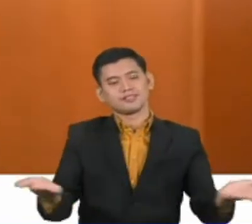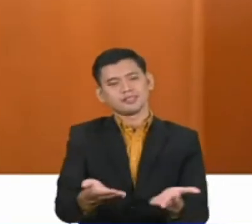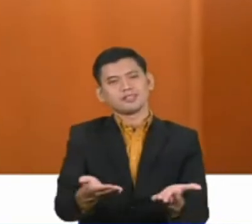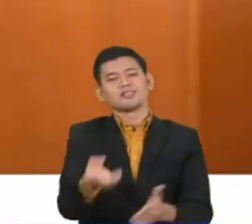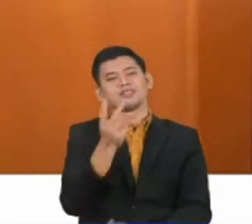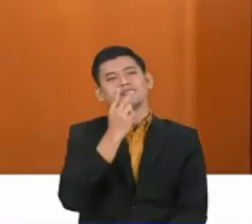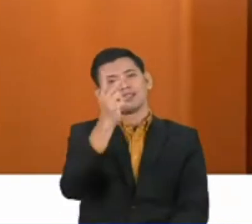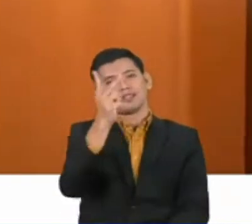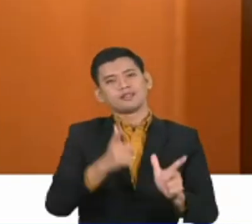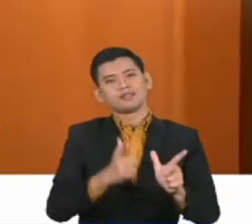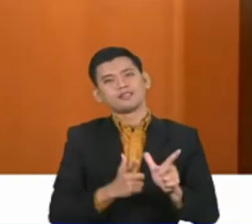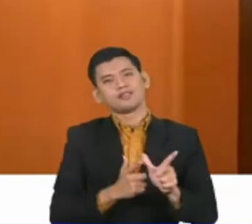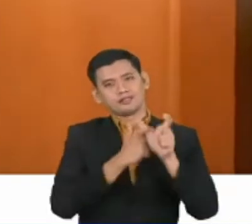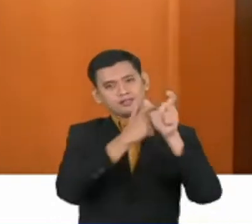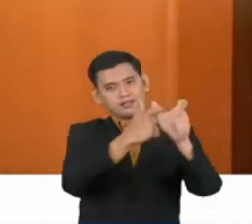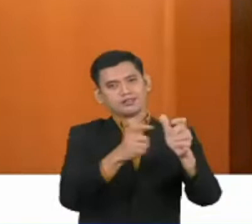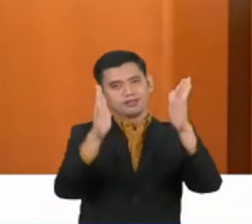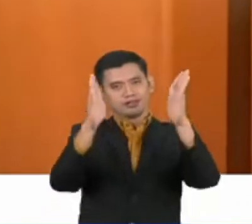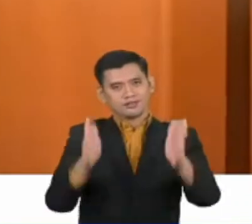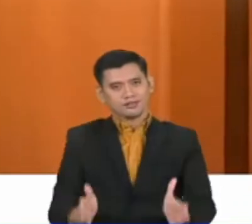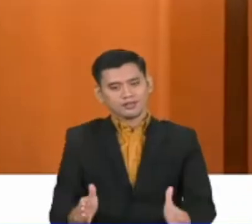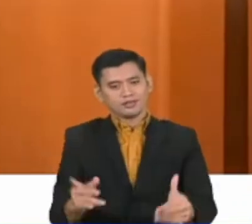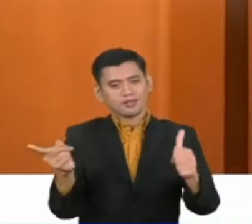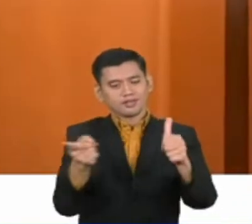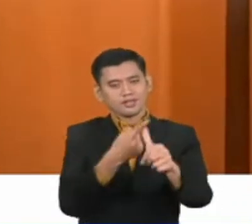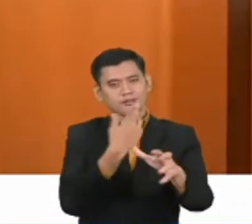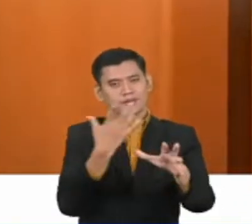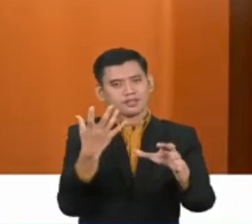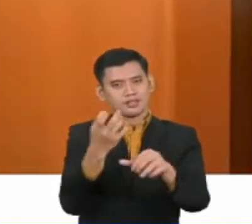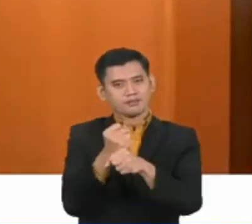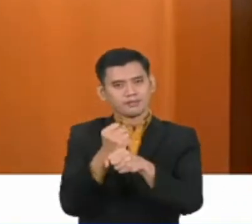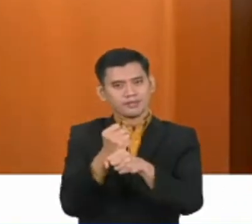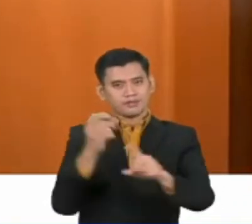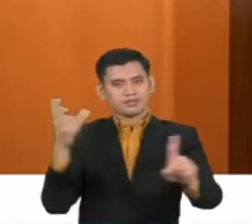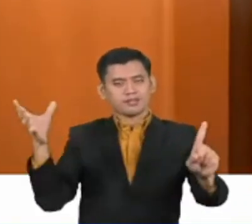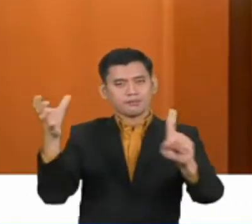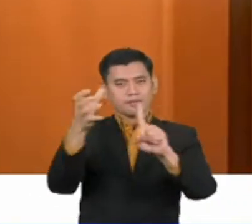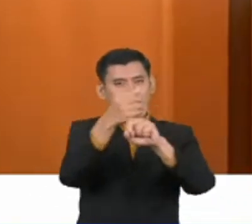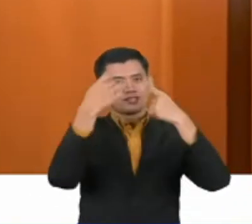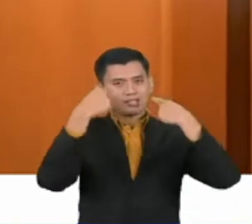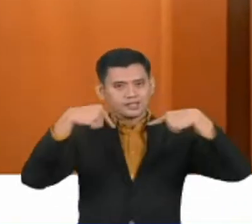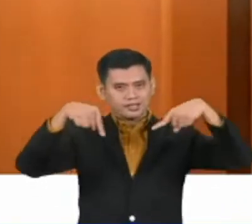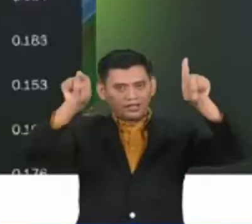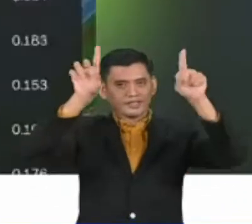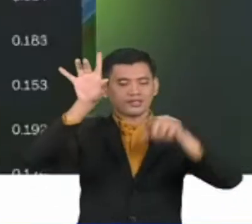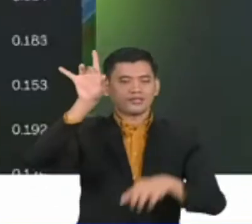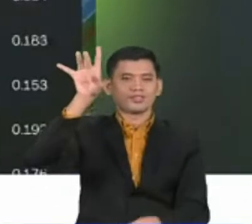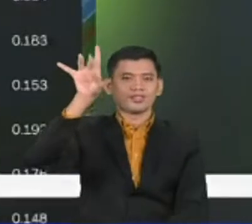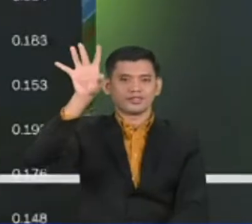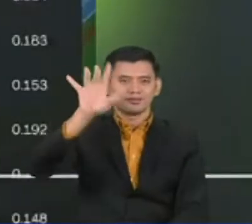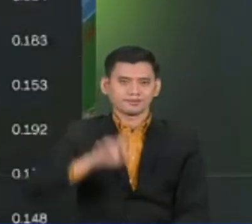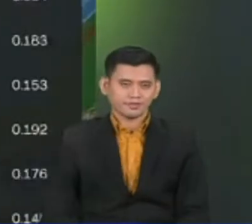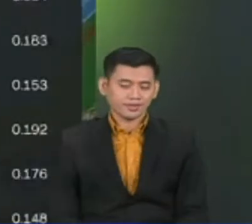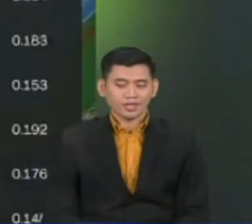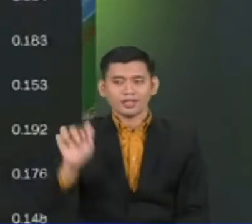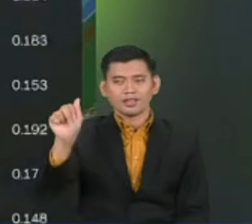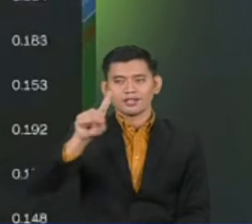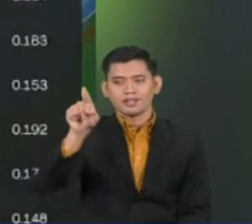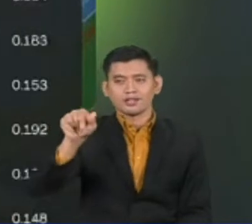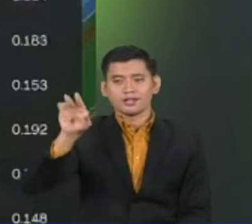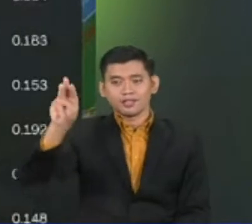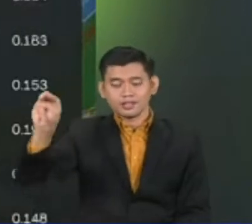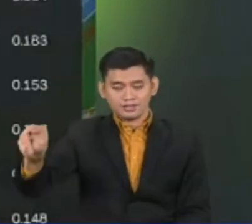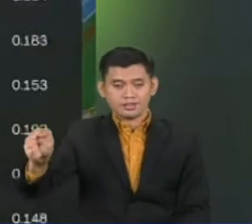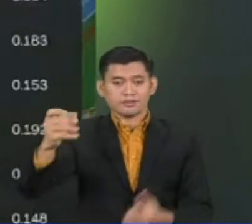pelari pertama Malaysia yang dapat hit under 10 second dapat dicapai, insyaAllah. Muhammad Azim masih berpeluang